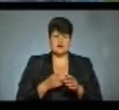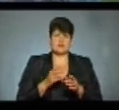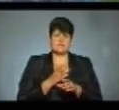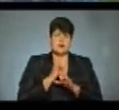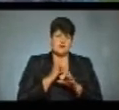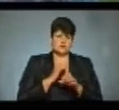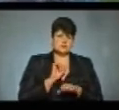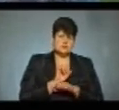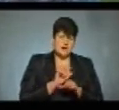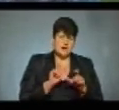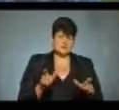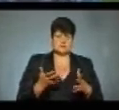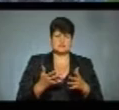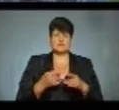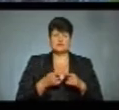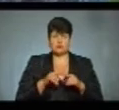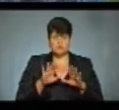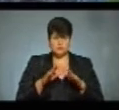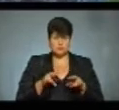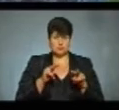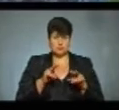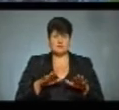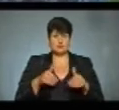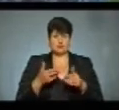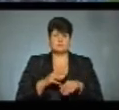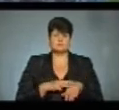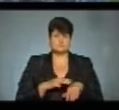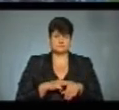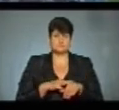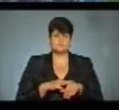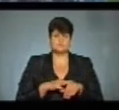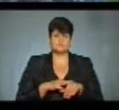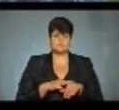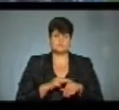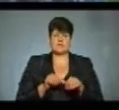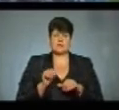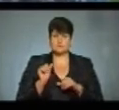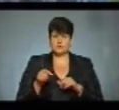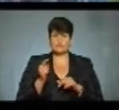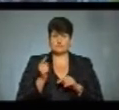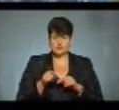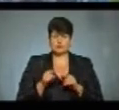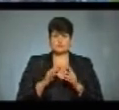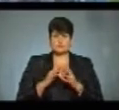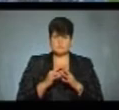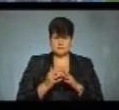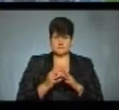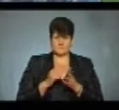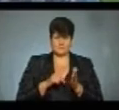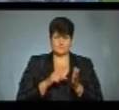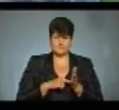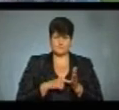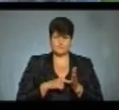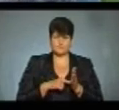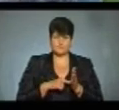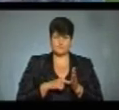вокзалів. В цьому випадку спостерігачі звернулися в правоохоронні органи. Крім того, в цьому ж самому населеному пункті,